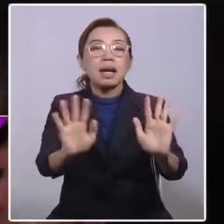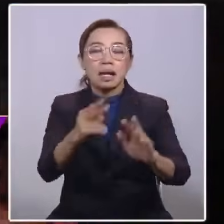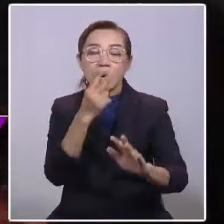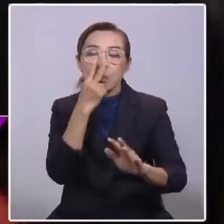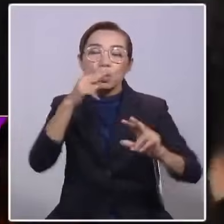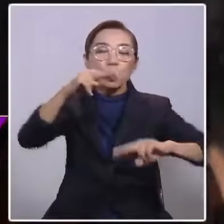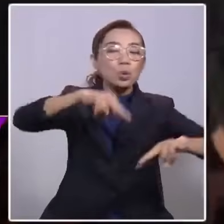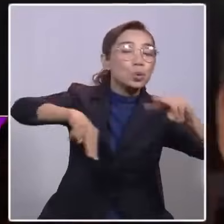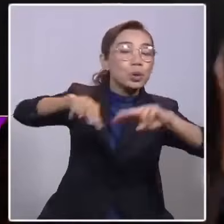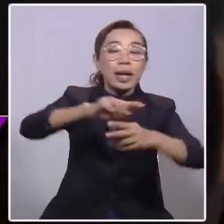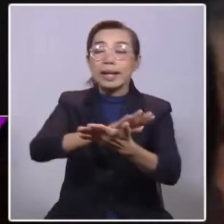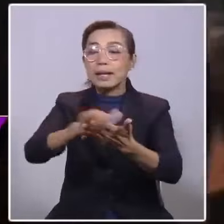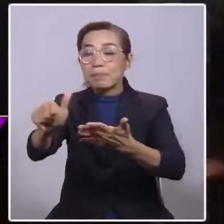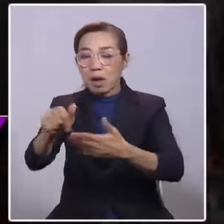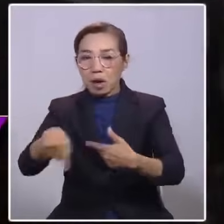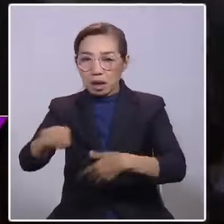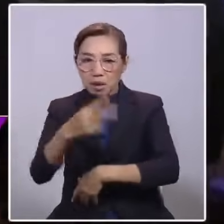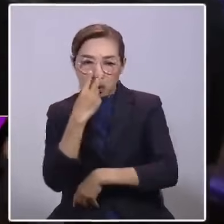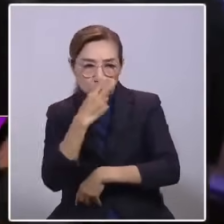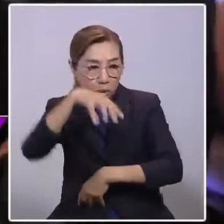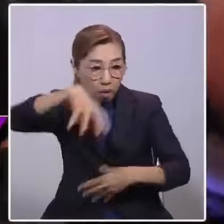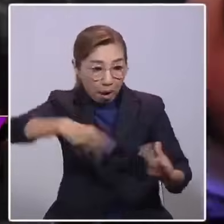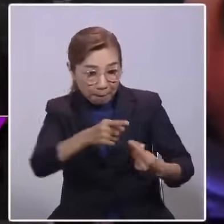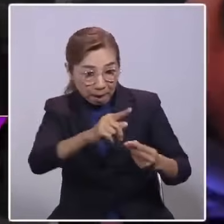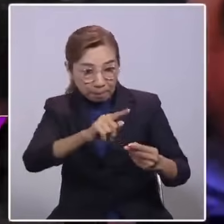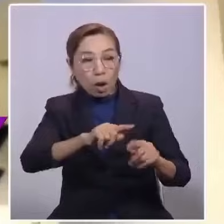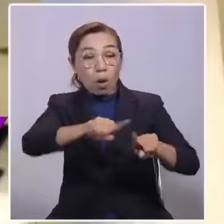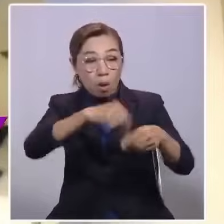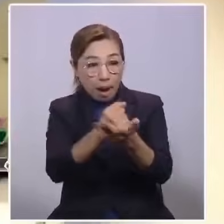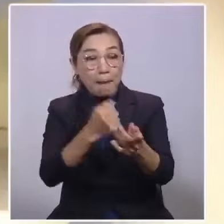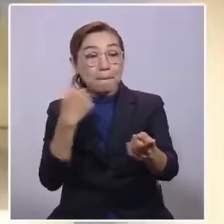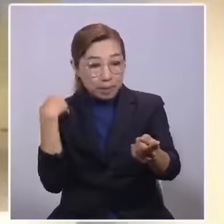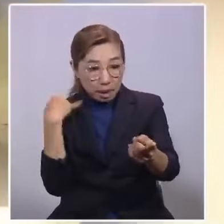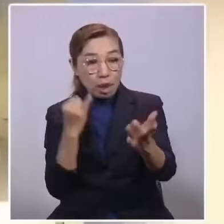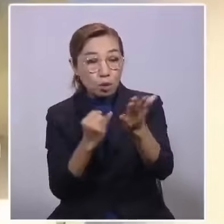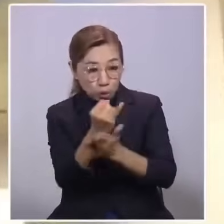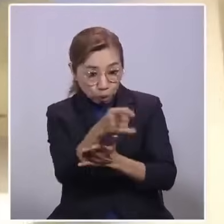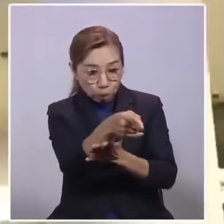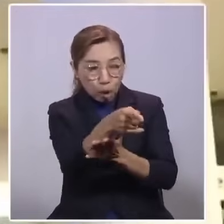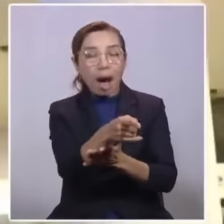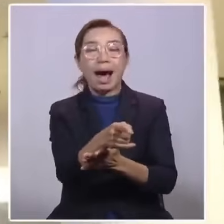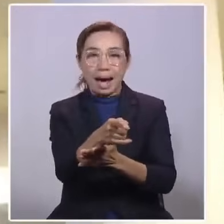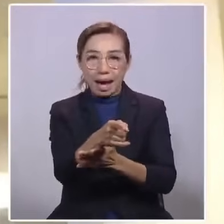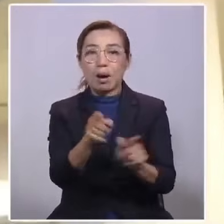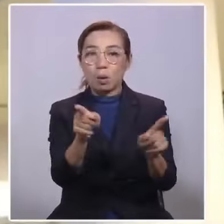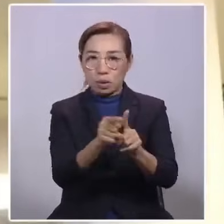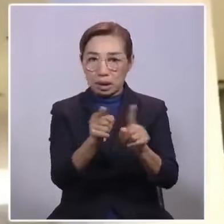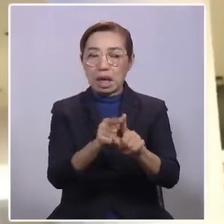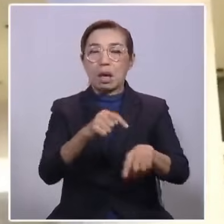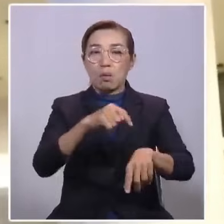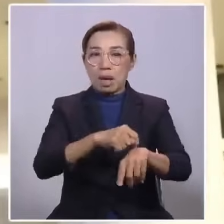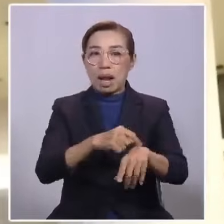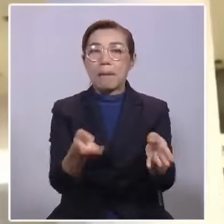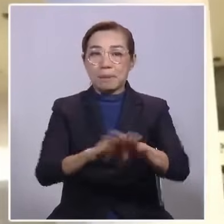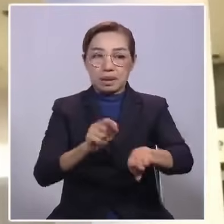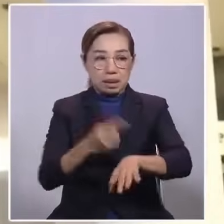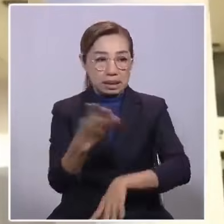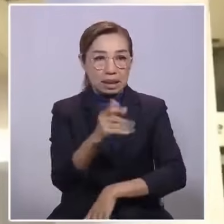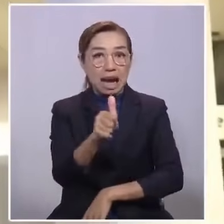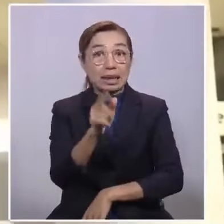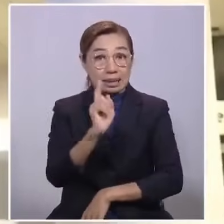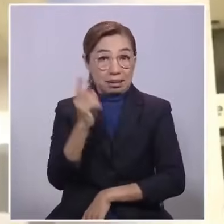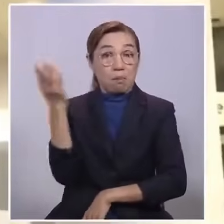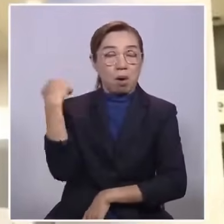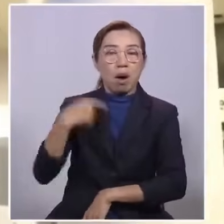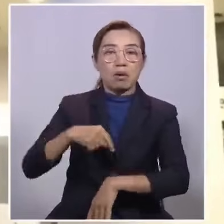ร้อยแล้วก็เลือกร้านนะครับที่มีใบอนุญาตถูกต้องมีสิทธิ์เปิดได้ตามเงื่อนไขของเวลานะครับจากเดิมเนี่ยที่ประมาณสัก